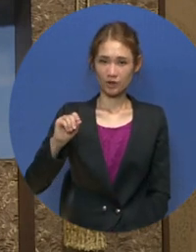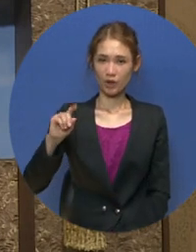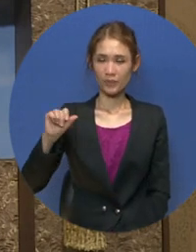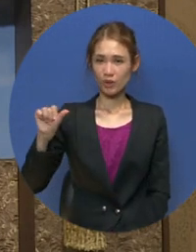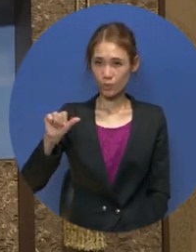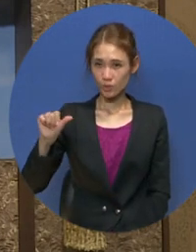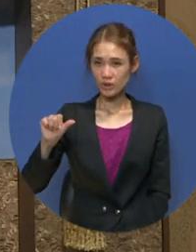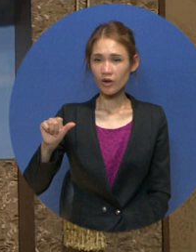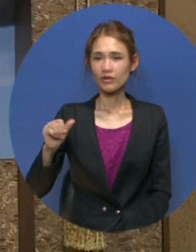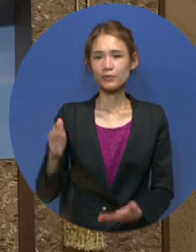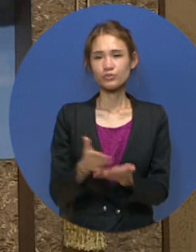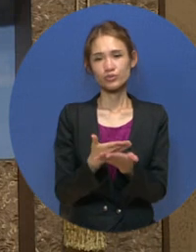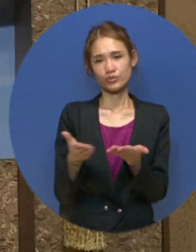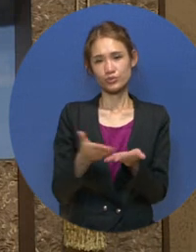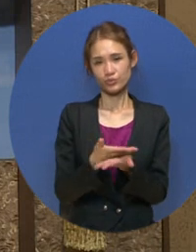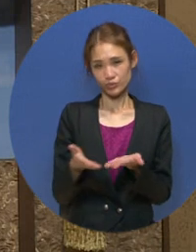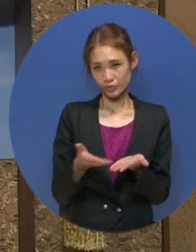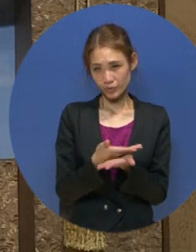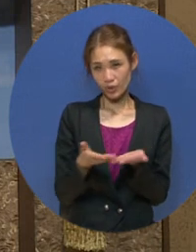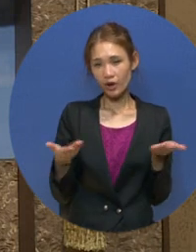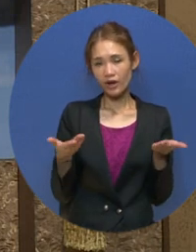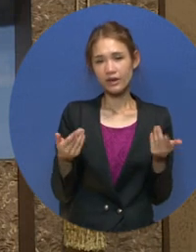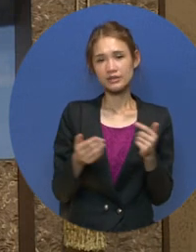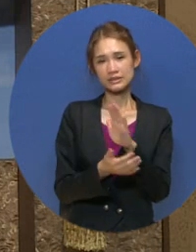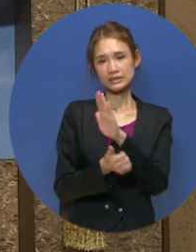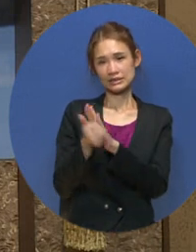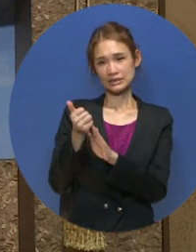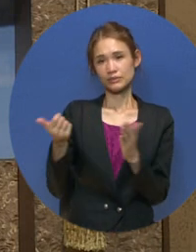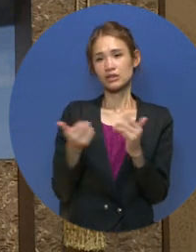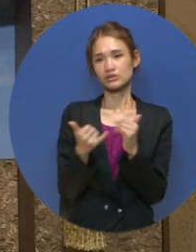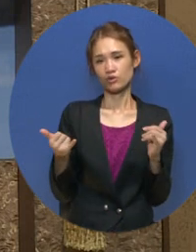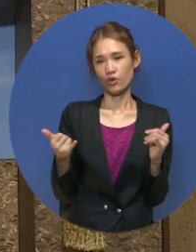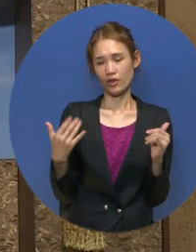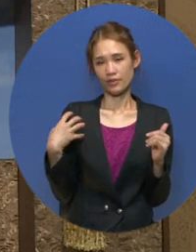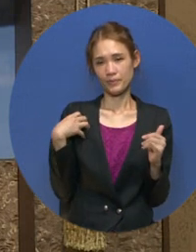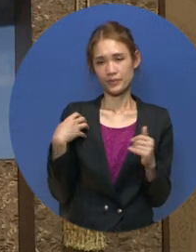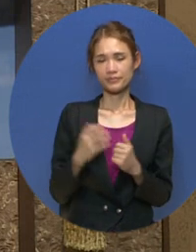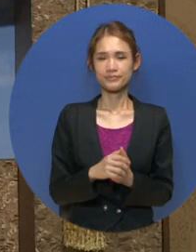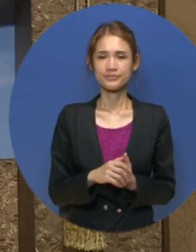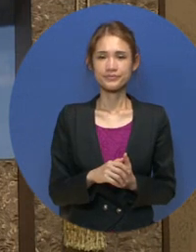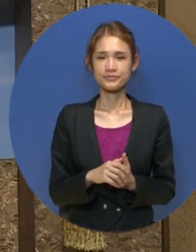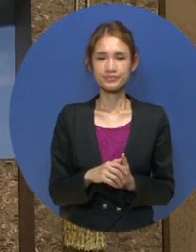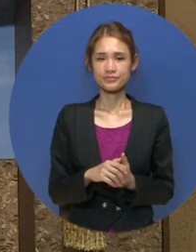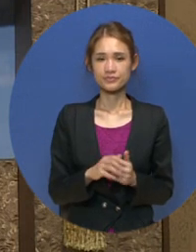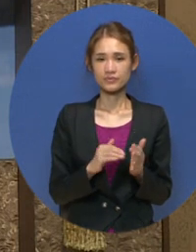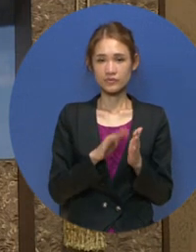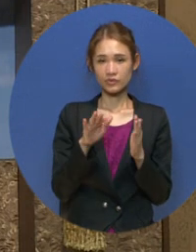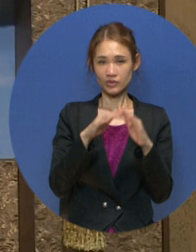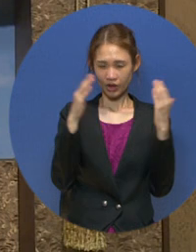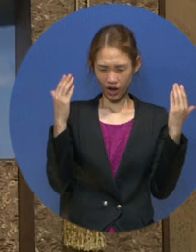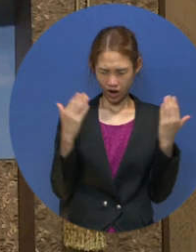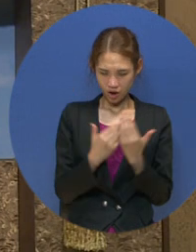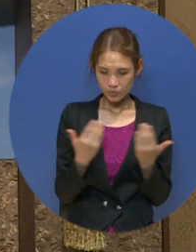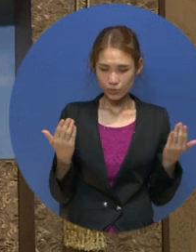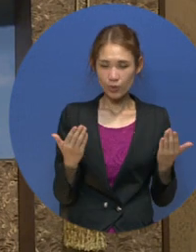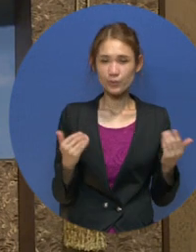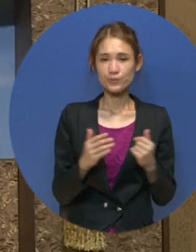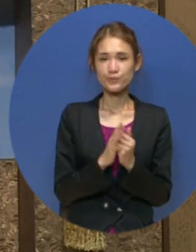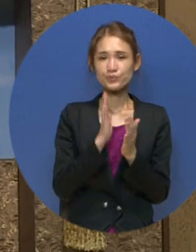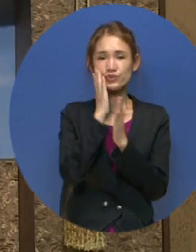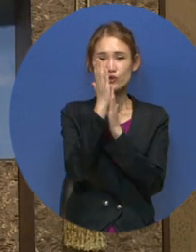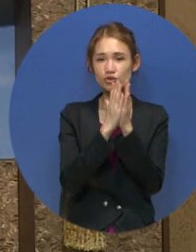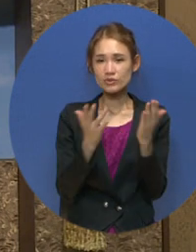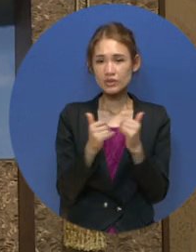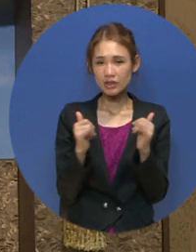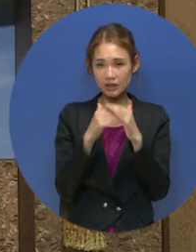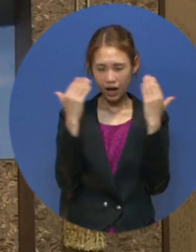15,000원 상품을 분류하는 일들은 네. 저희 희망 직원들이 하고 있습니다. 그 외에 모든 업무들은 숲 직원들이